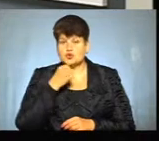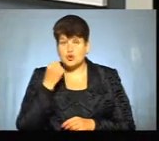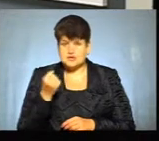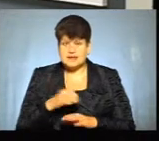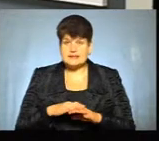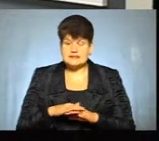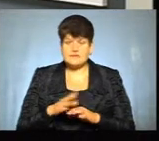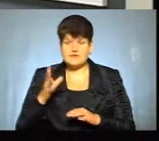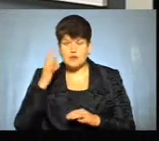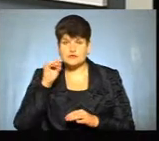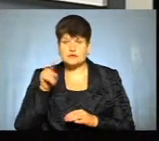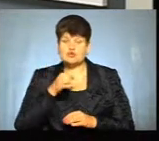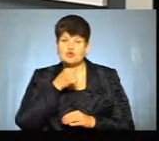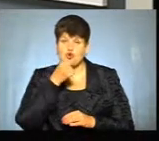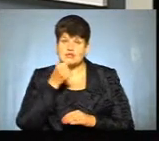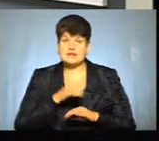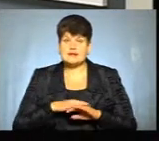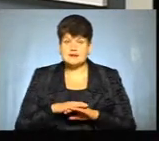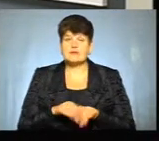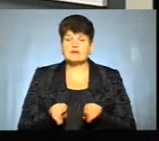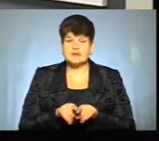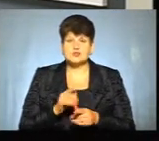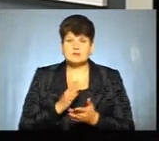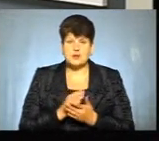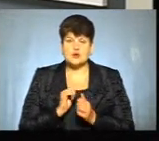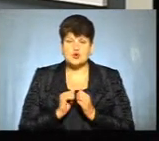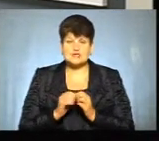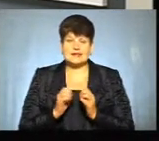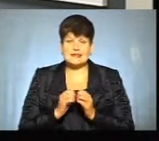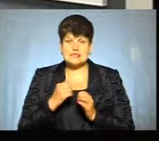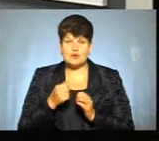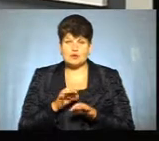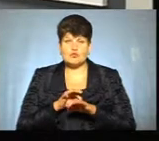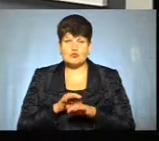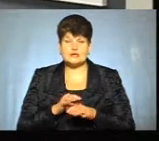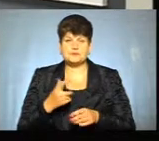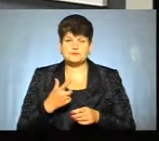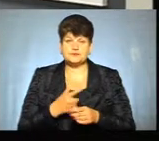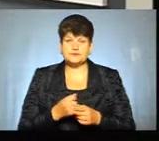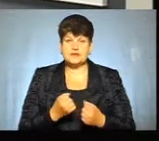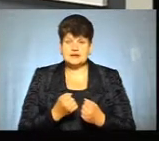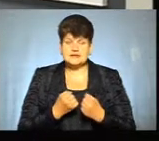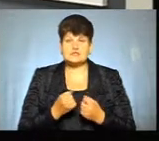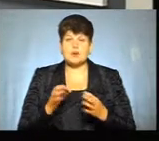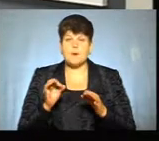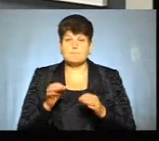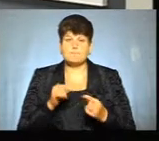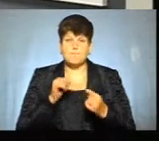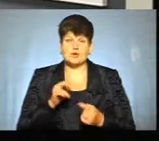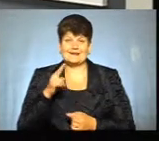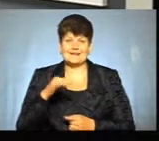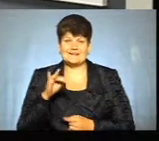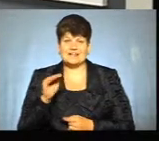враховуючи те, що доросле населення теж має кожних 10 років проводити імунізацію проти дифтерії правця. І на сьогодні це